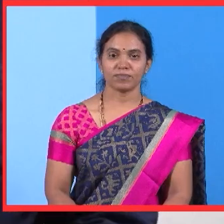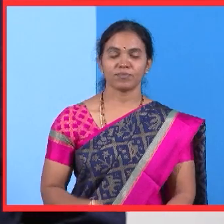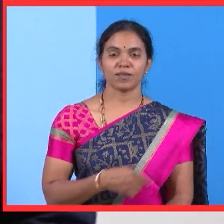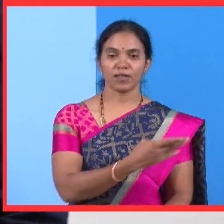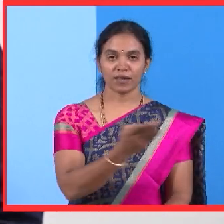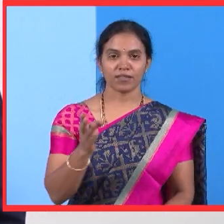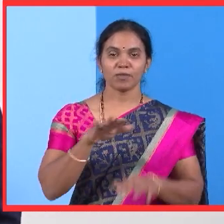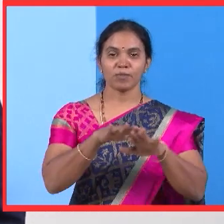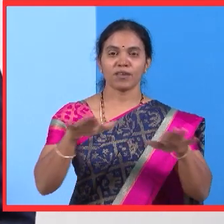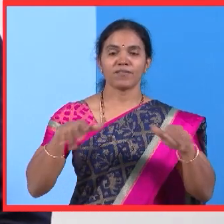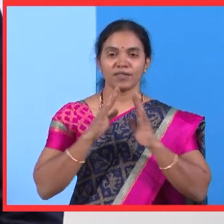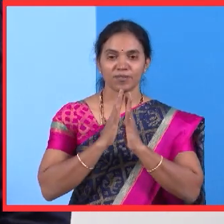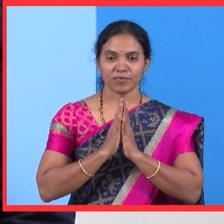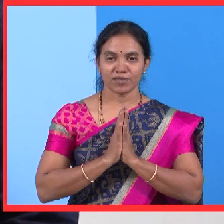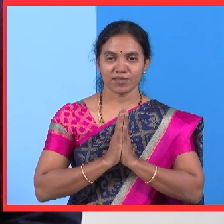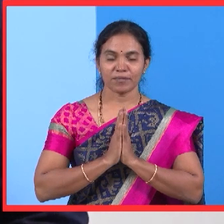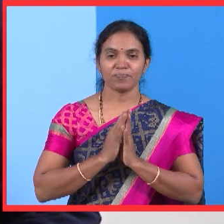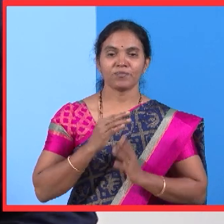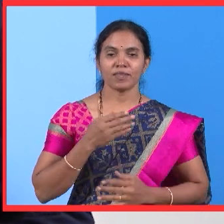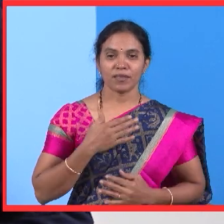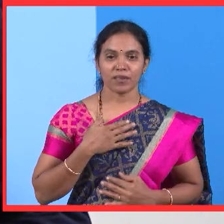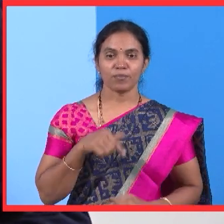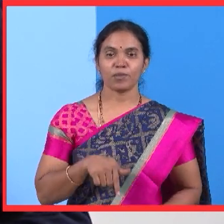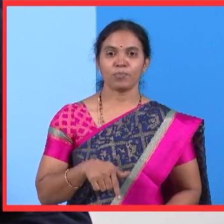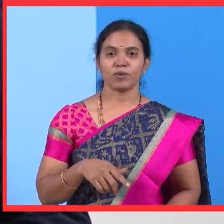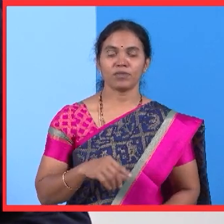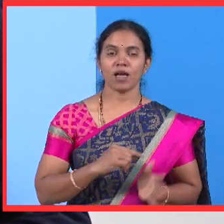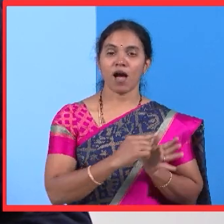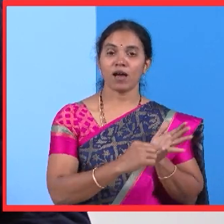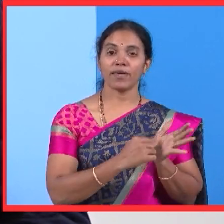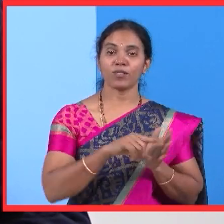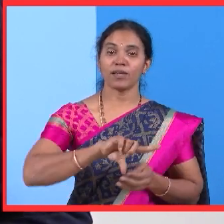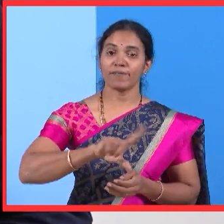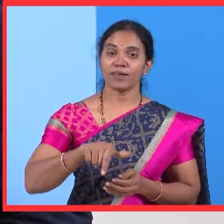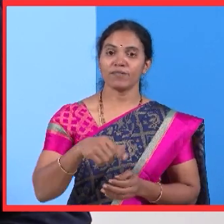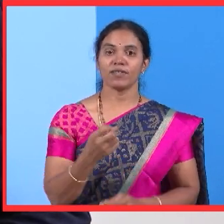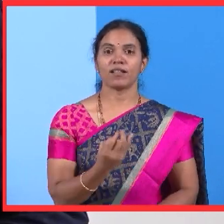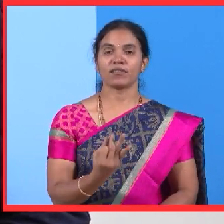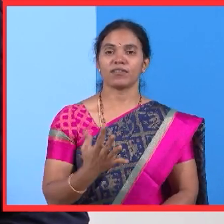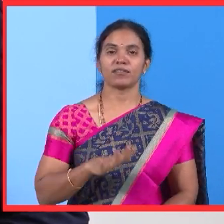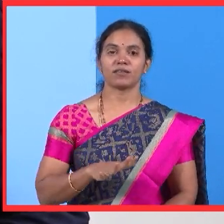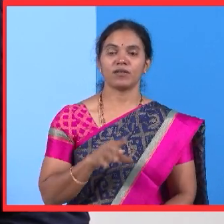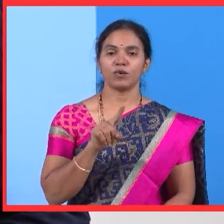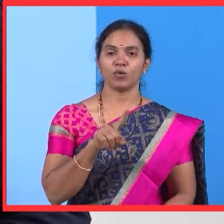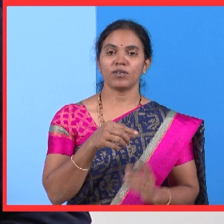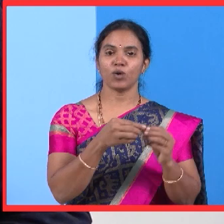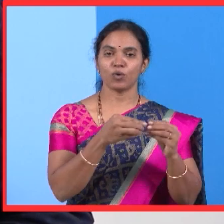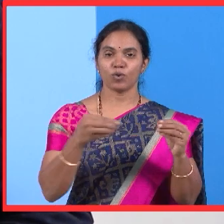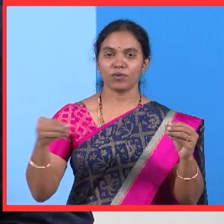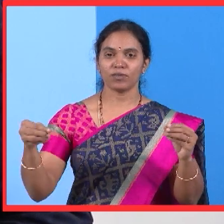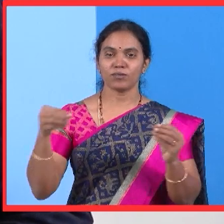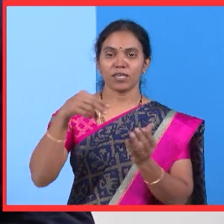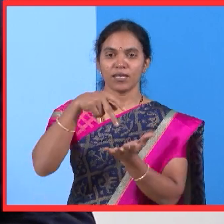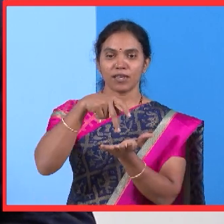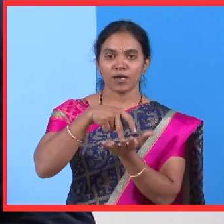அனைத்து மாணவர்களுக்கும் வணக்கம். நாம் இப்பொழுது ஆயத்தொலை வடிவகணிதத்தில் ஒரு கோட்டு துண்டின்